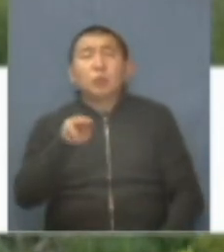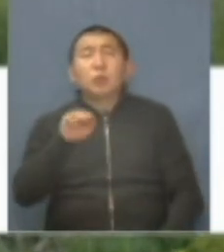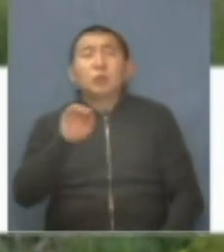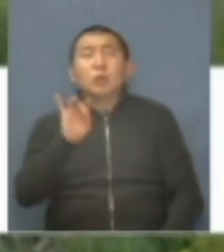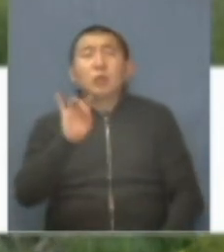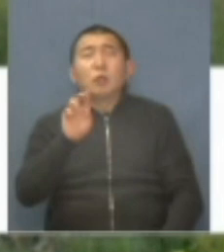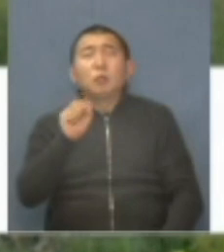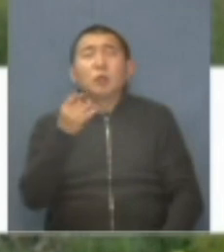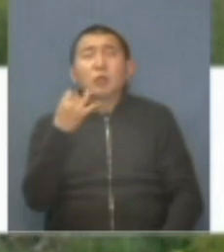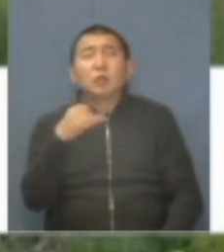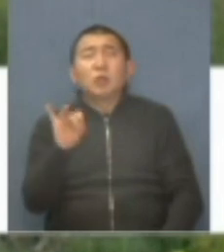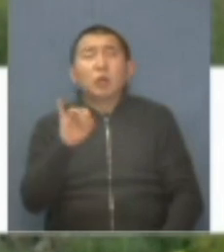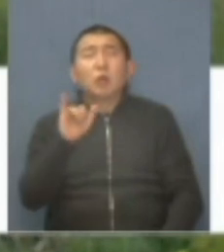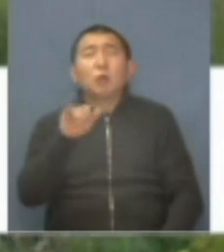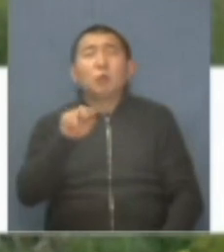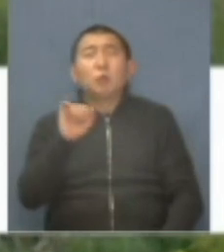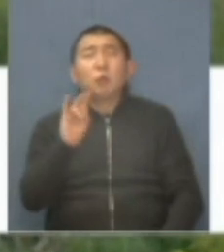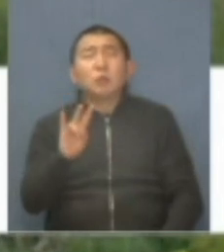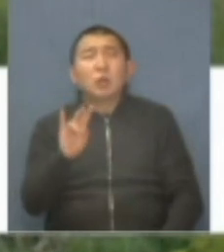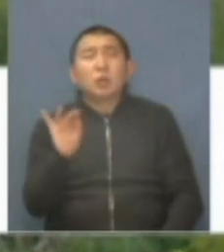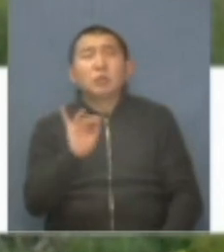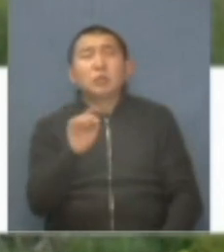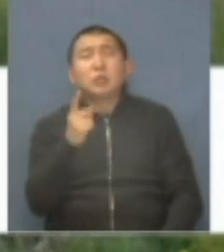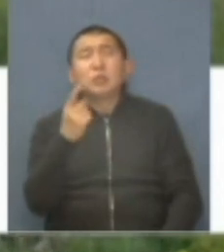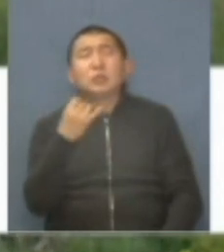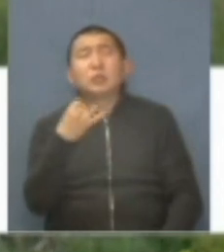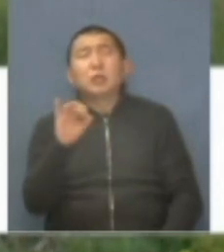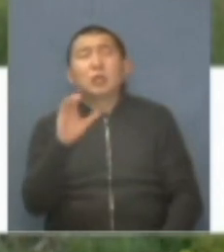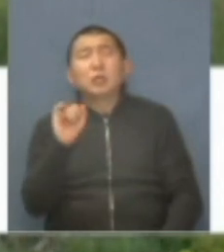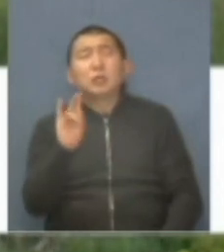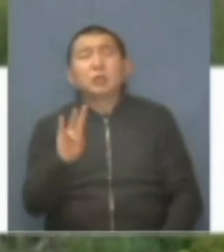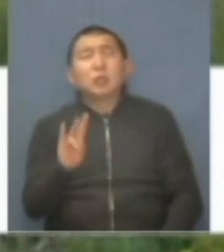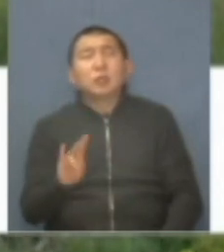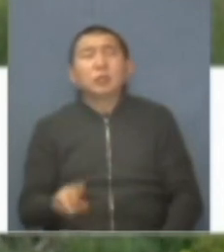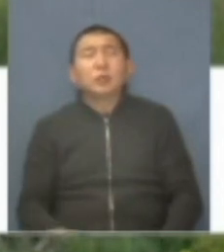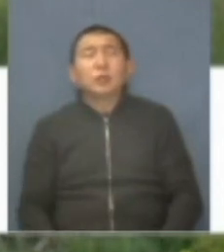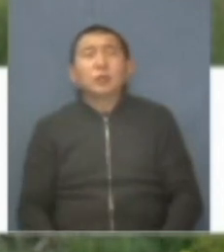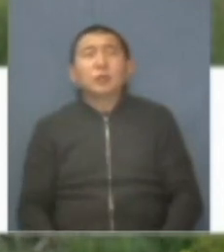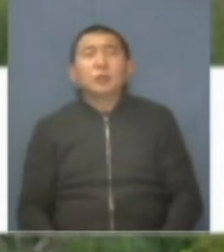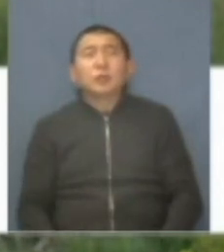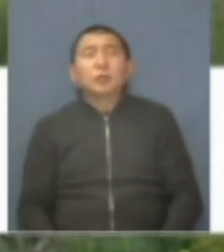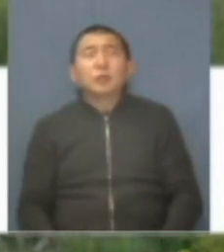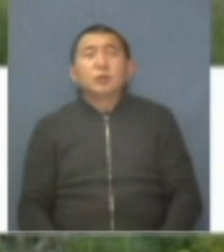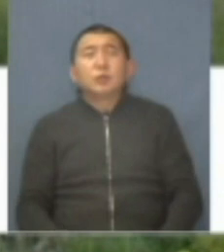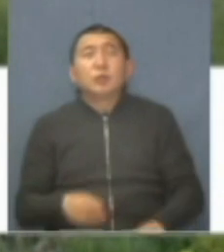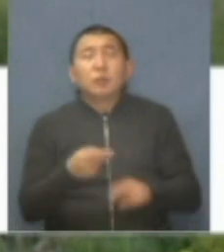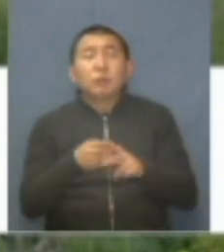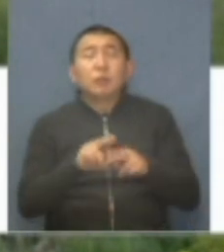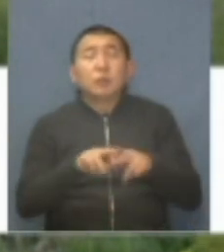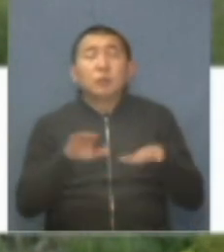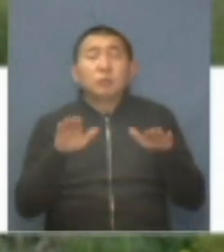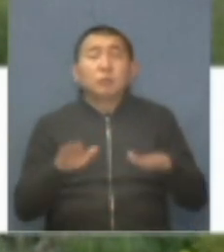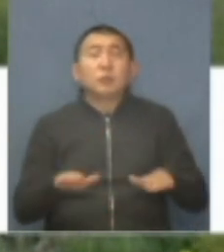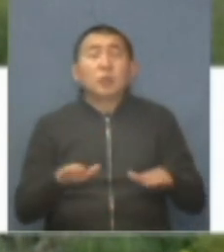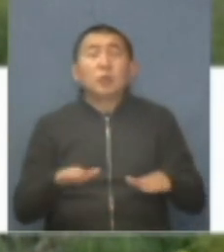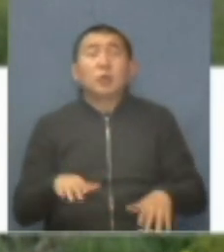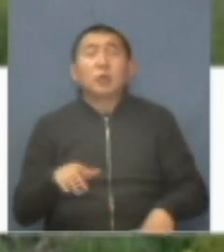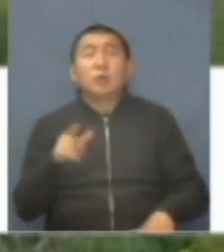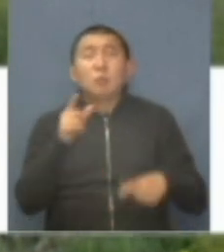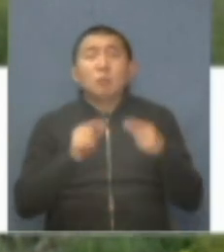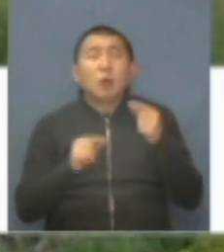Гуланском районе и Зайсанском районе. Основная масса имеет. В этих районах, остальных районах, например, молочный